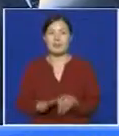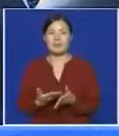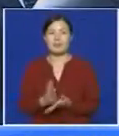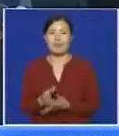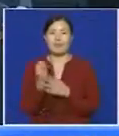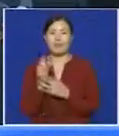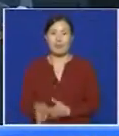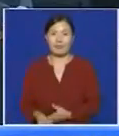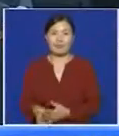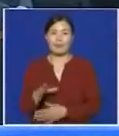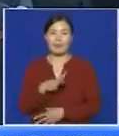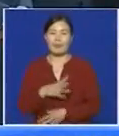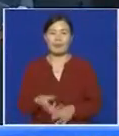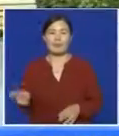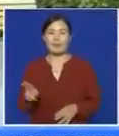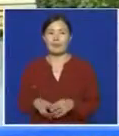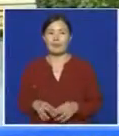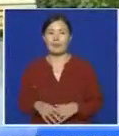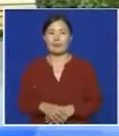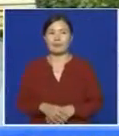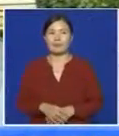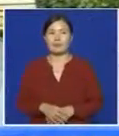репрессии уничтожили казахскую интеллигенцию.